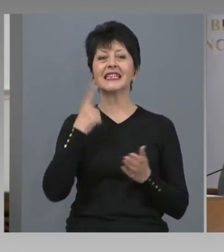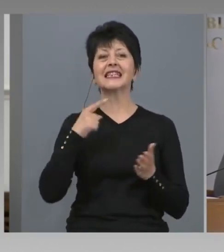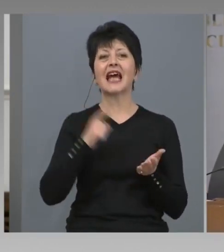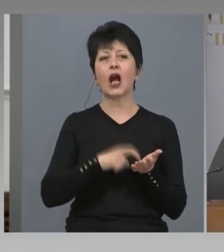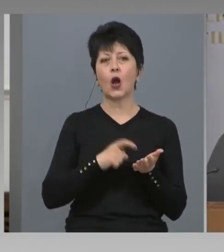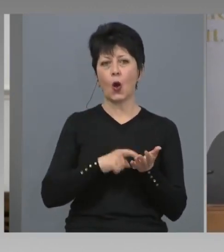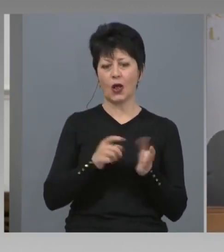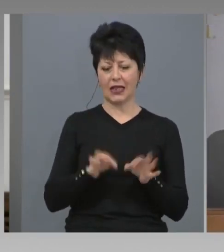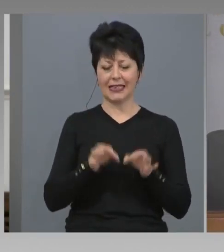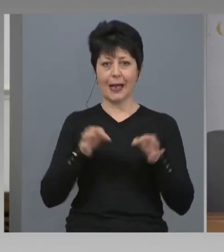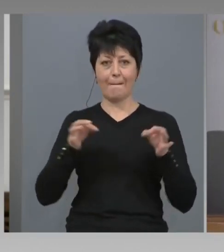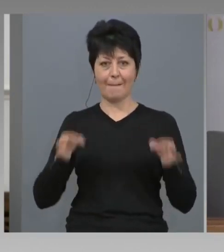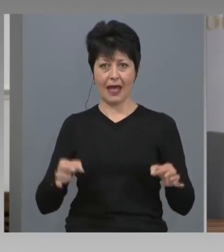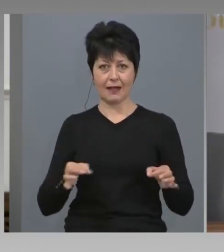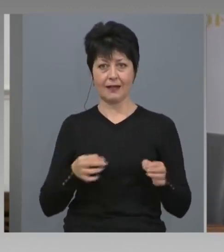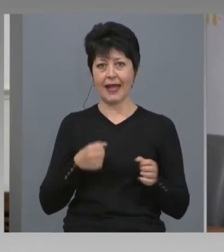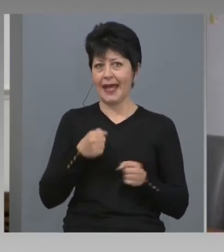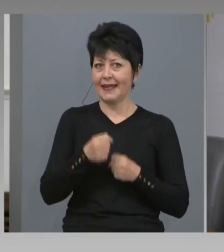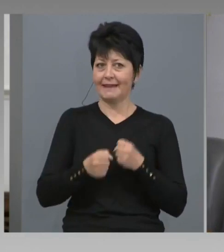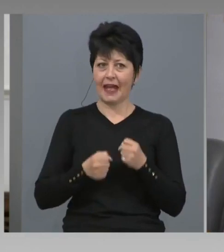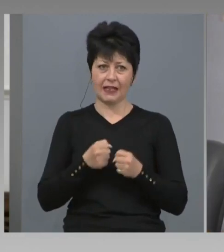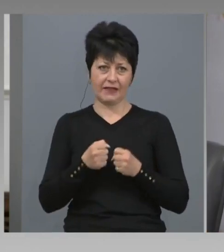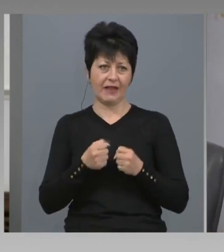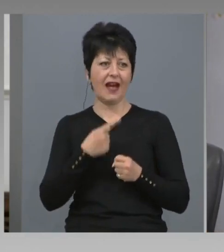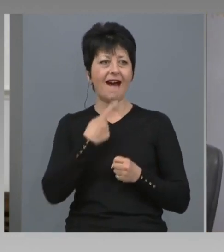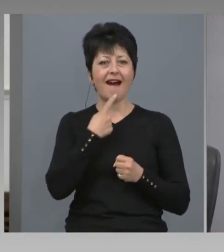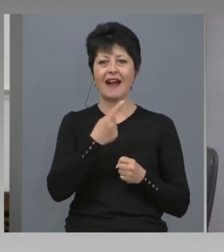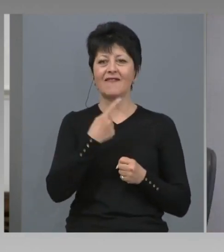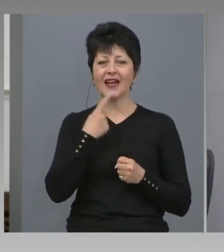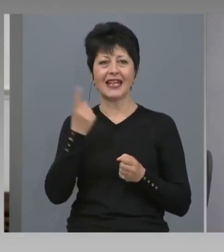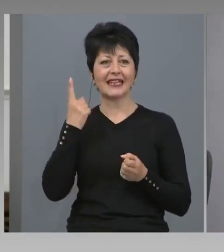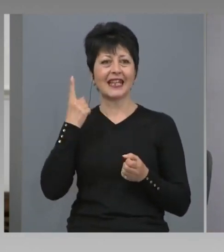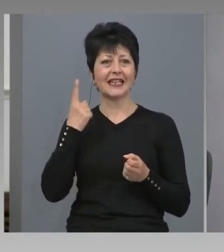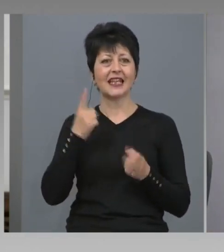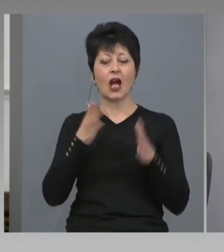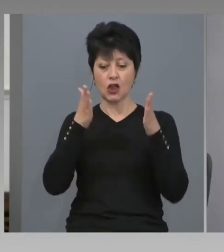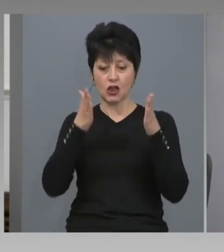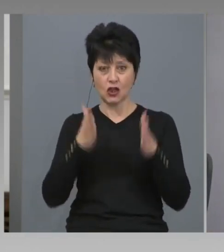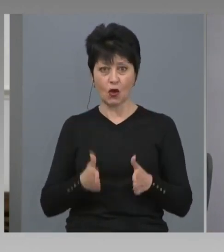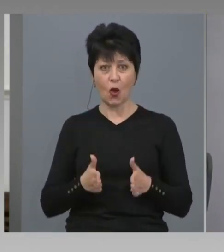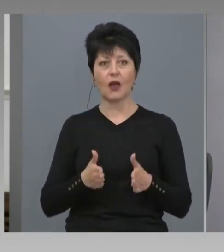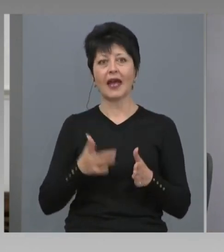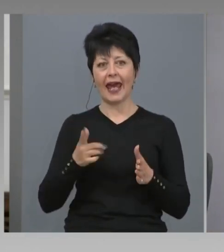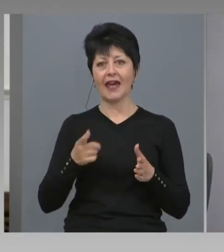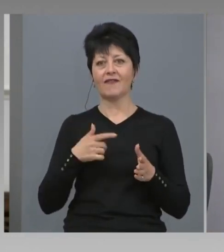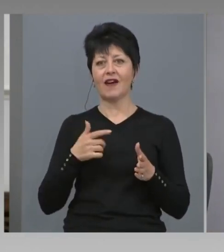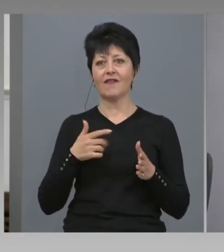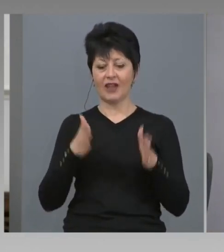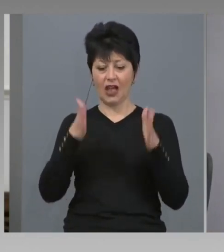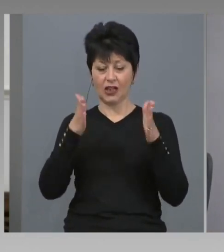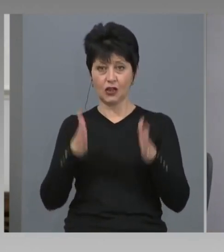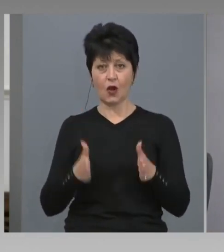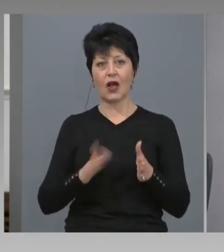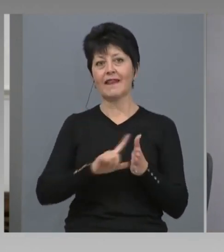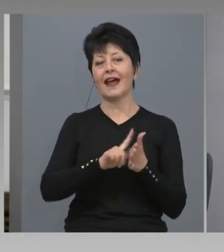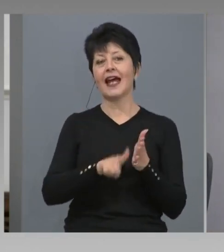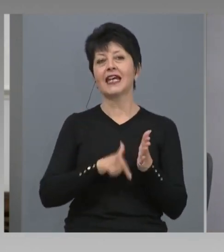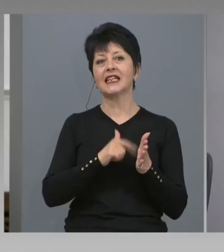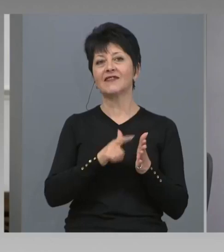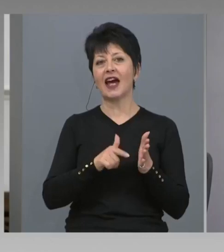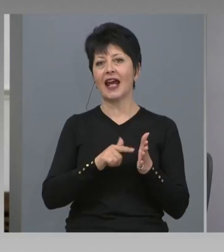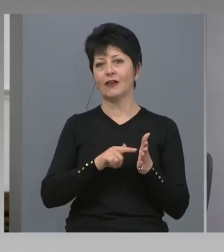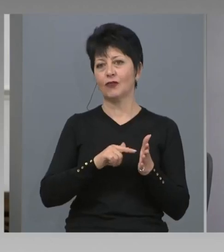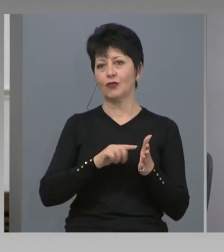закона за мерките и действията референтен срок е срок на извънредното положение. На 13-ти този